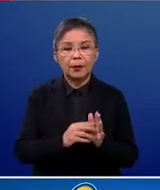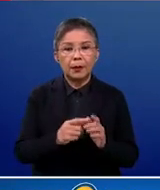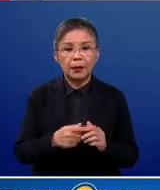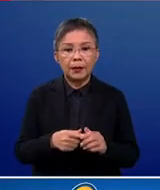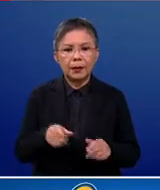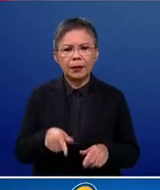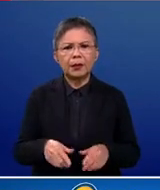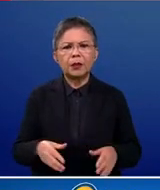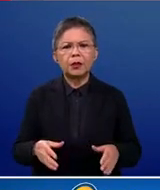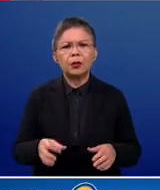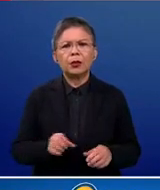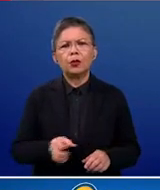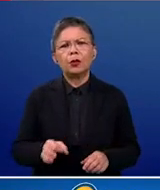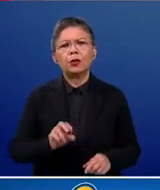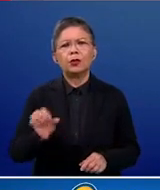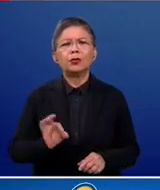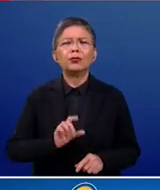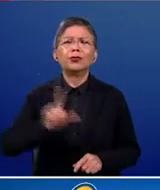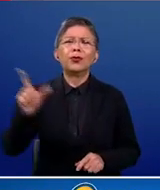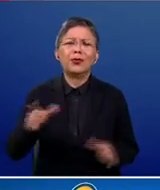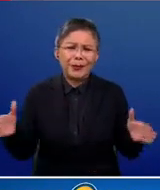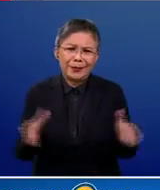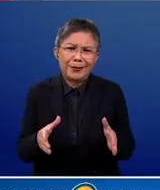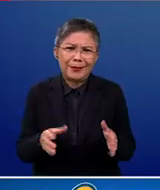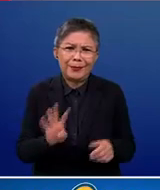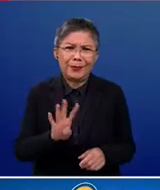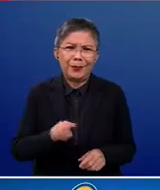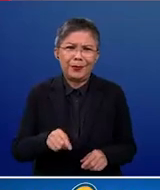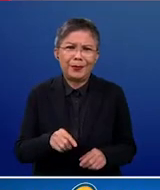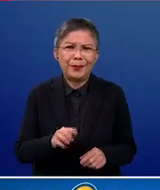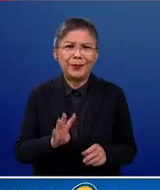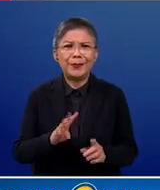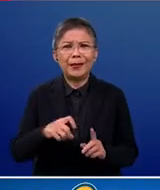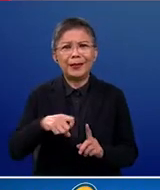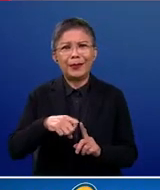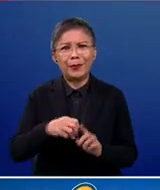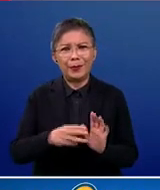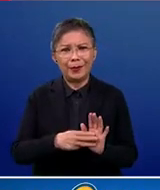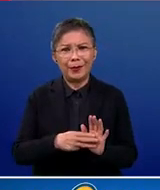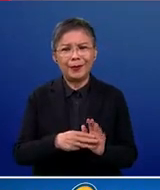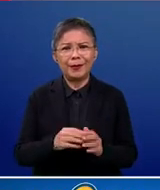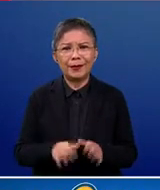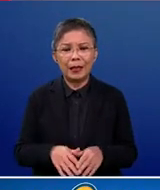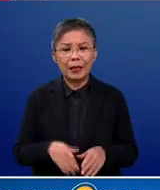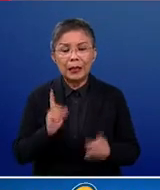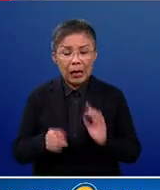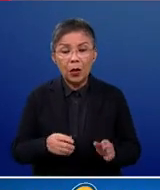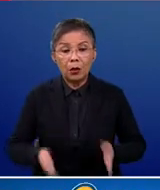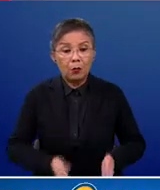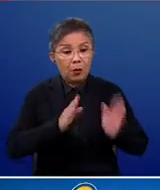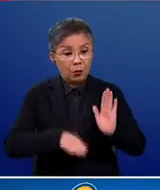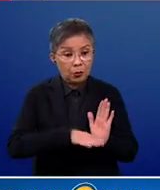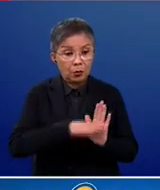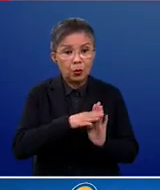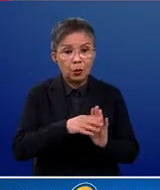Solo ini hanya 44 km persegi, sehingga andai kata dibangun rumah rusun pun nanti akan